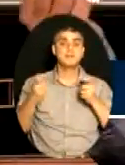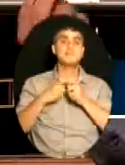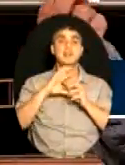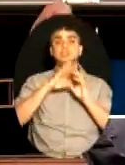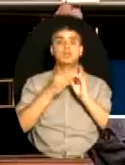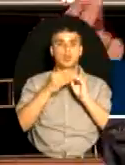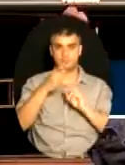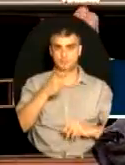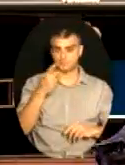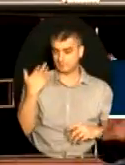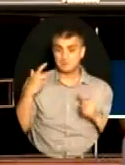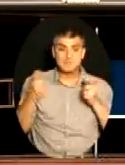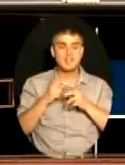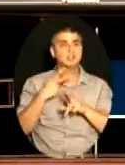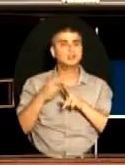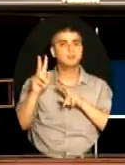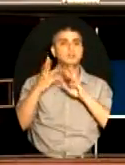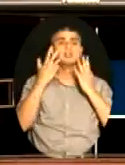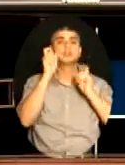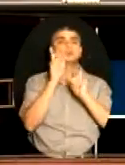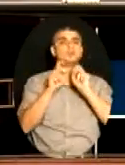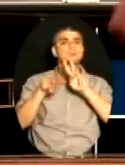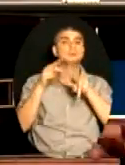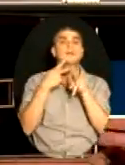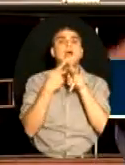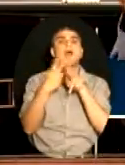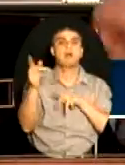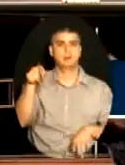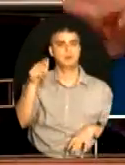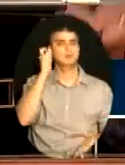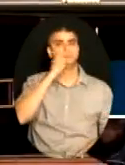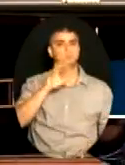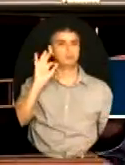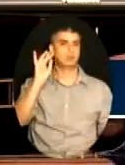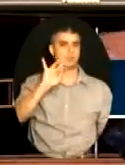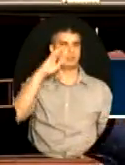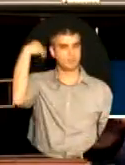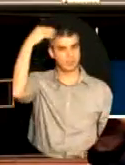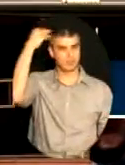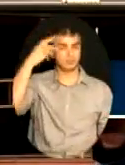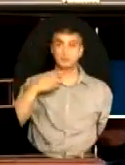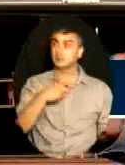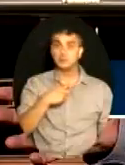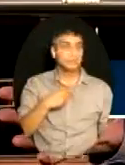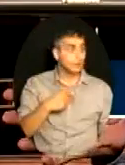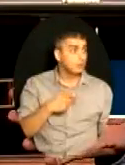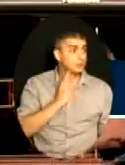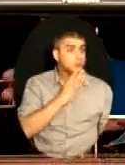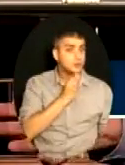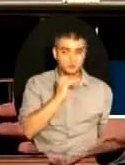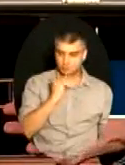הקמתי במחוז ש"י, מפלג של 90 איש שמתעסקים רק בפשיעה לאומנית נגד הערבים. יהודית?